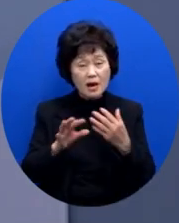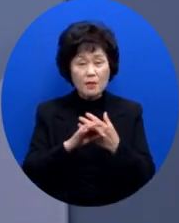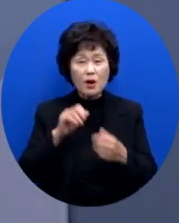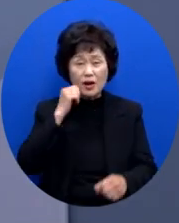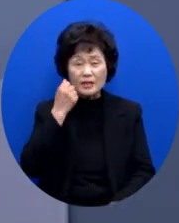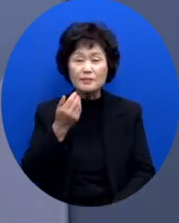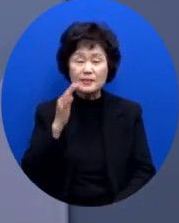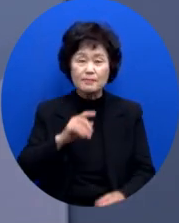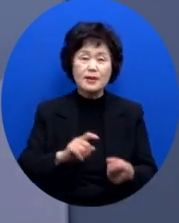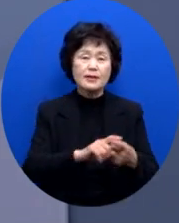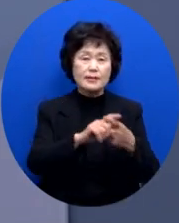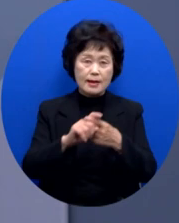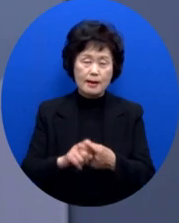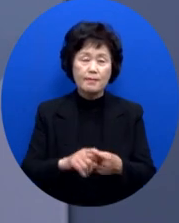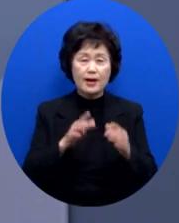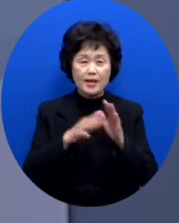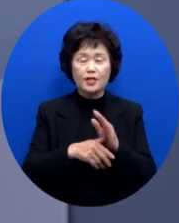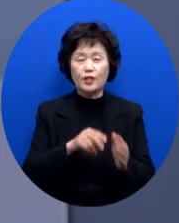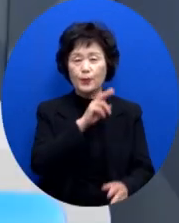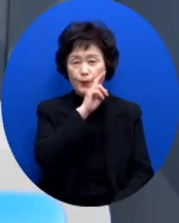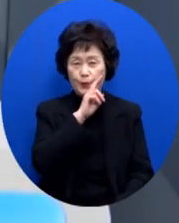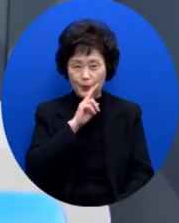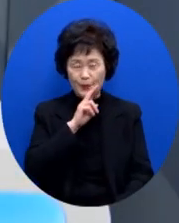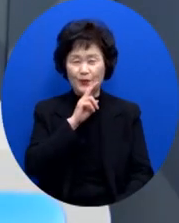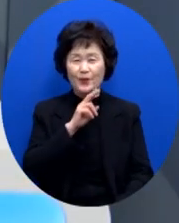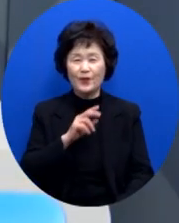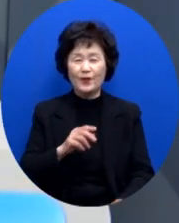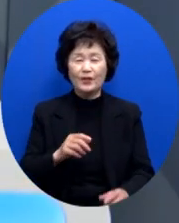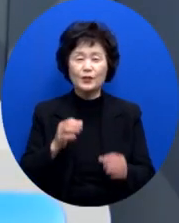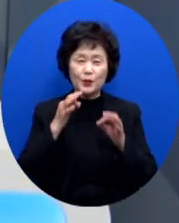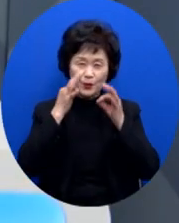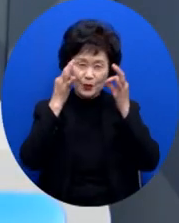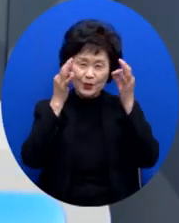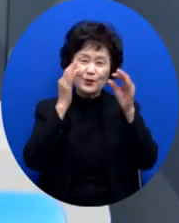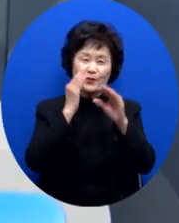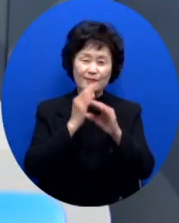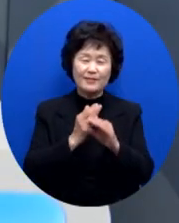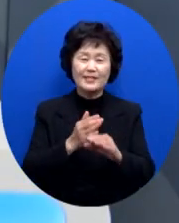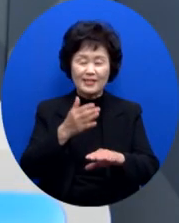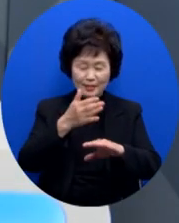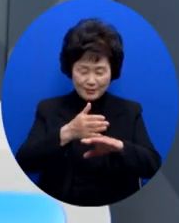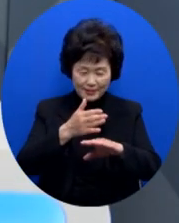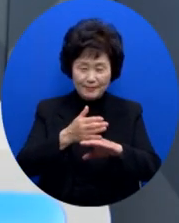꾸준히 한번 해보려고 합니다. 네, 옥생 오늘 말씀 감사합니다. 네, 감사합니다.